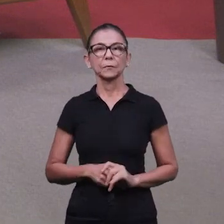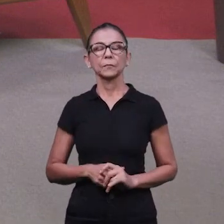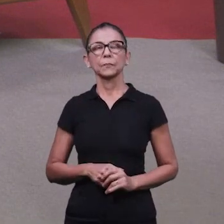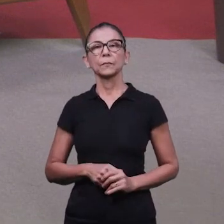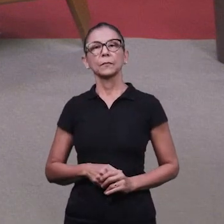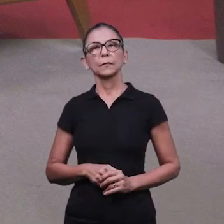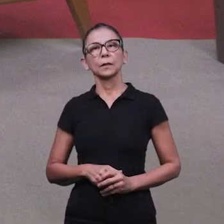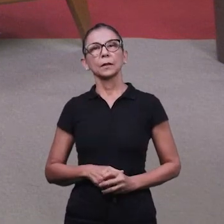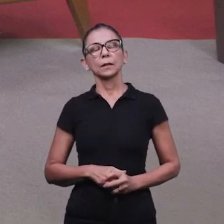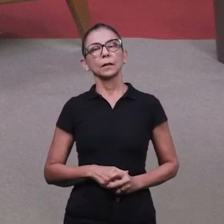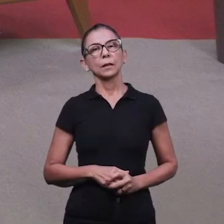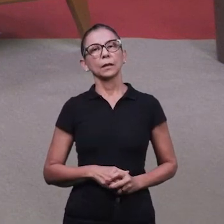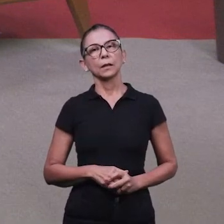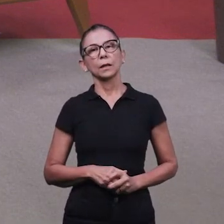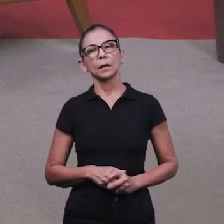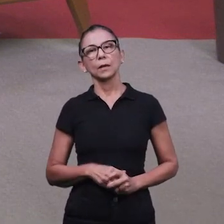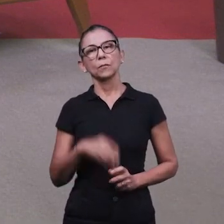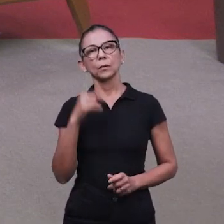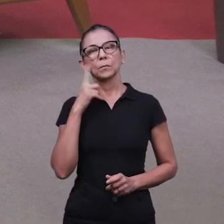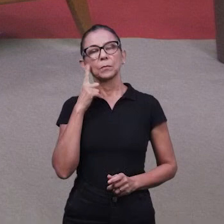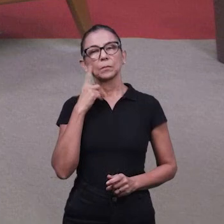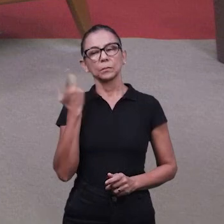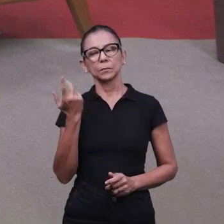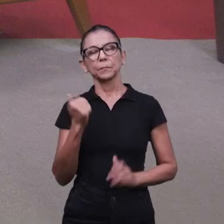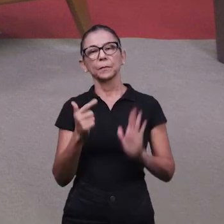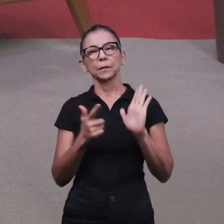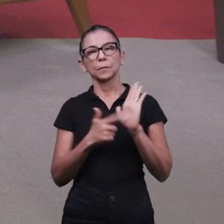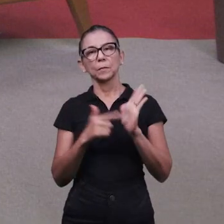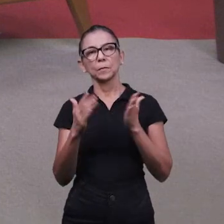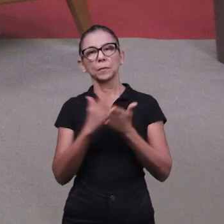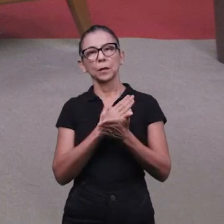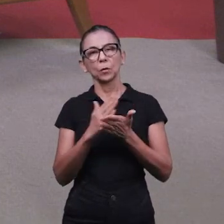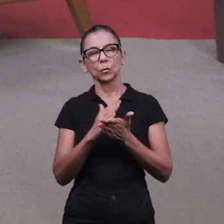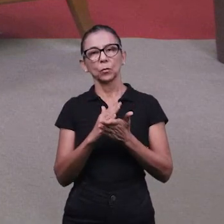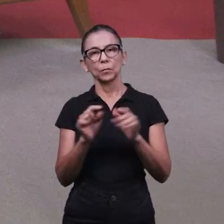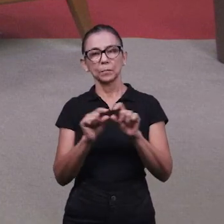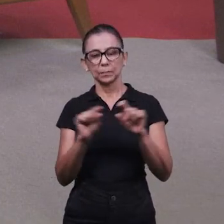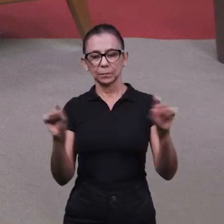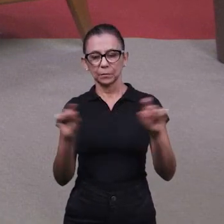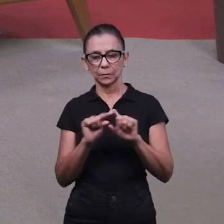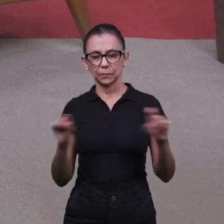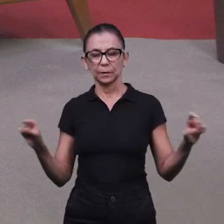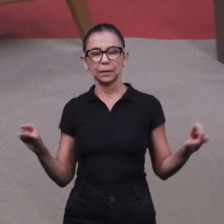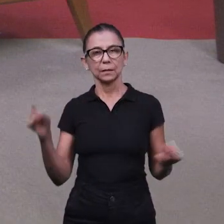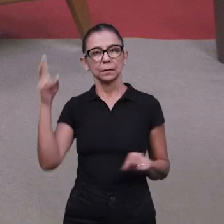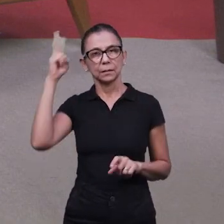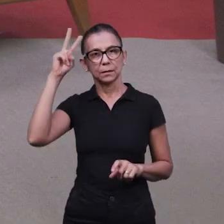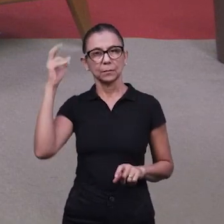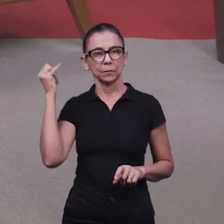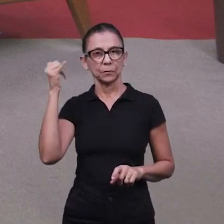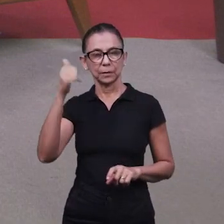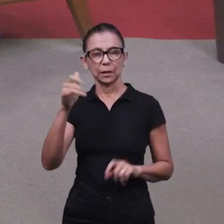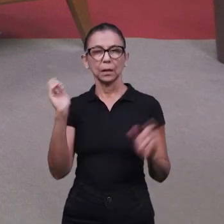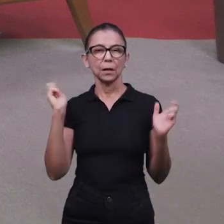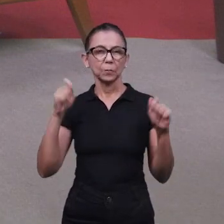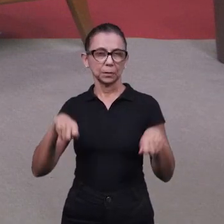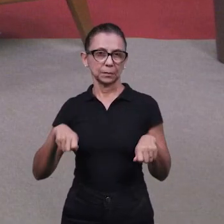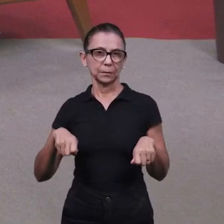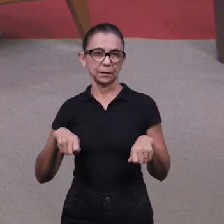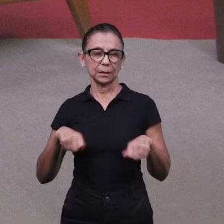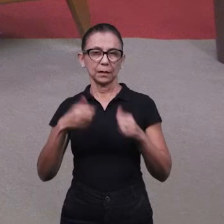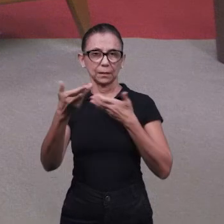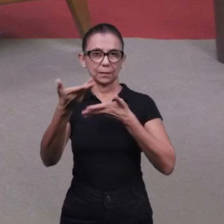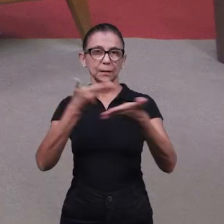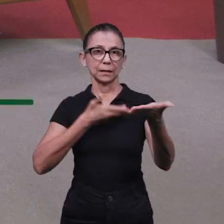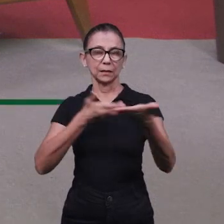sommes à la partie finale de cette partie. Nous allons vous apporter quelques participations qui nous ont été envoyées. On va vous